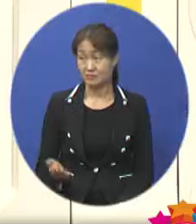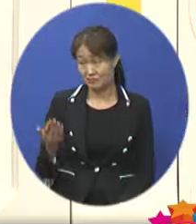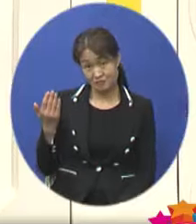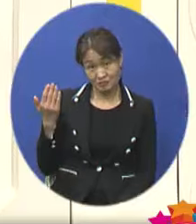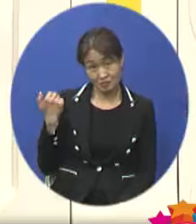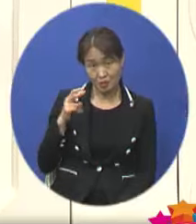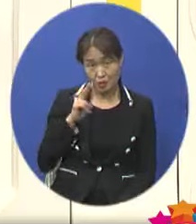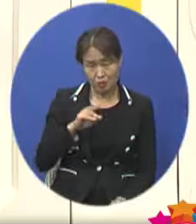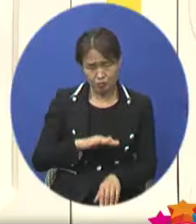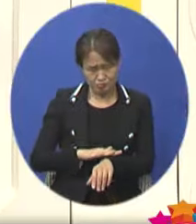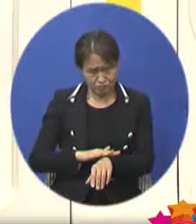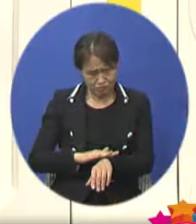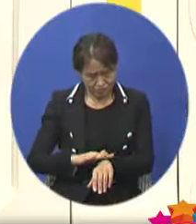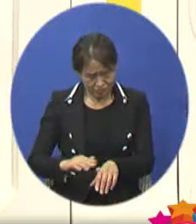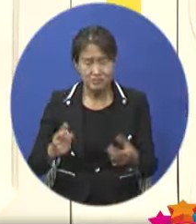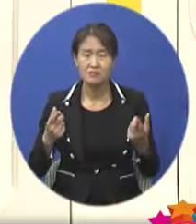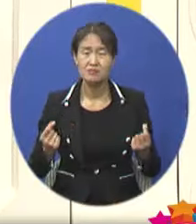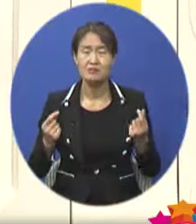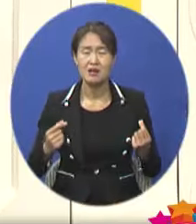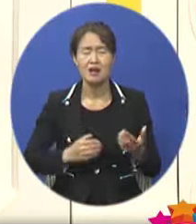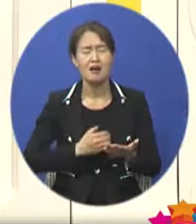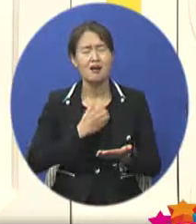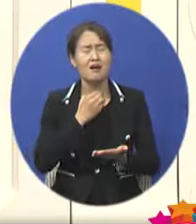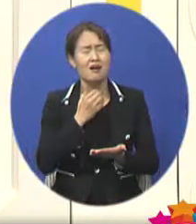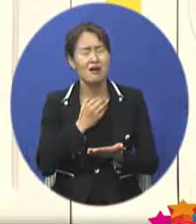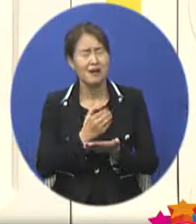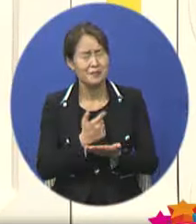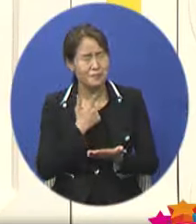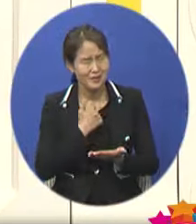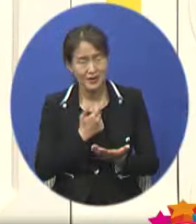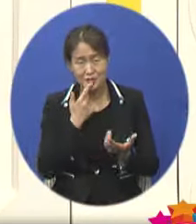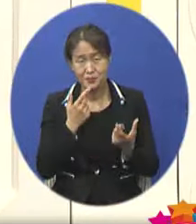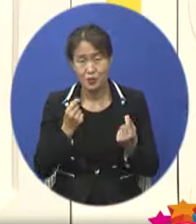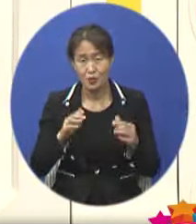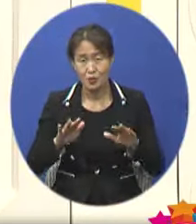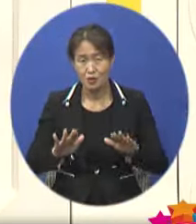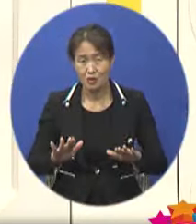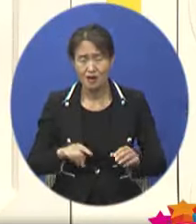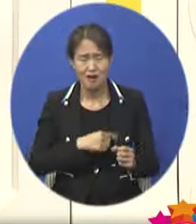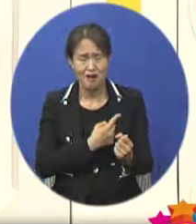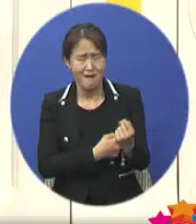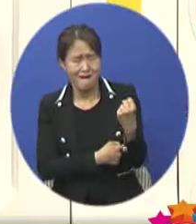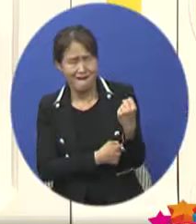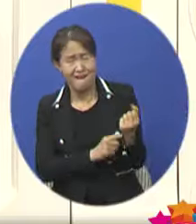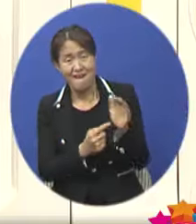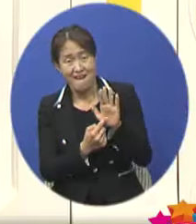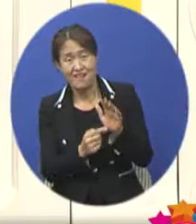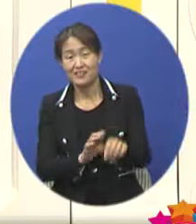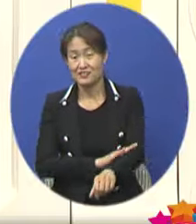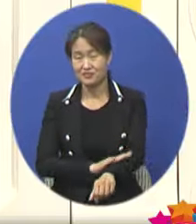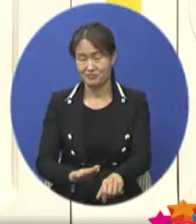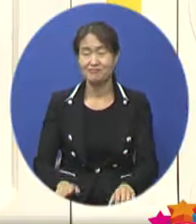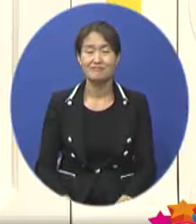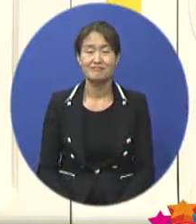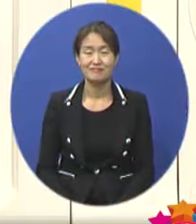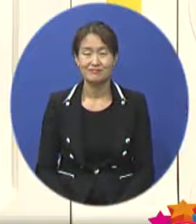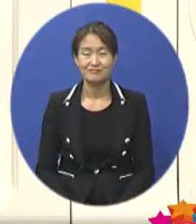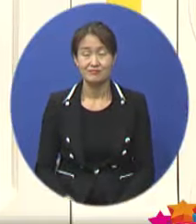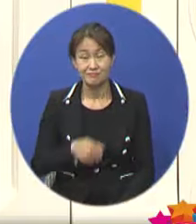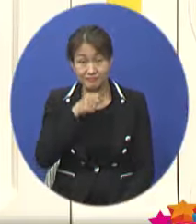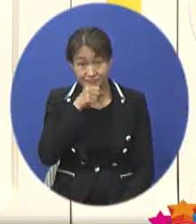지난번에 네. 이렇게 노래 잘 불러주셔서 우리가 네. 감동을 받았던 분인데 네. 네, 오늘도 역시 실력 발휘 제대로 해주셨습니다. 네. 네.